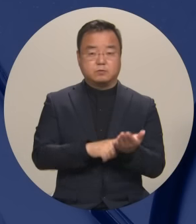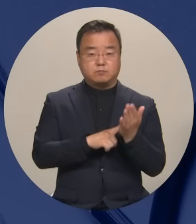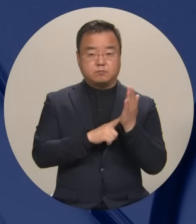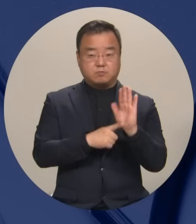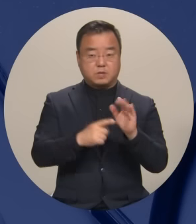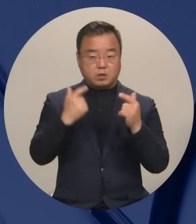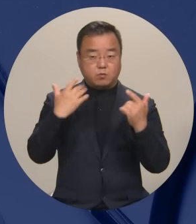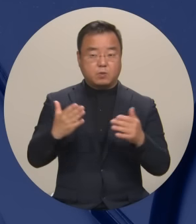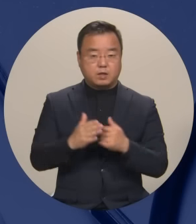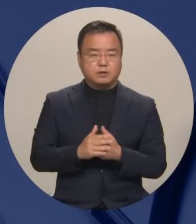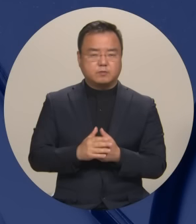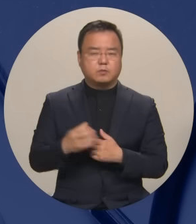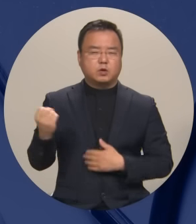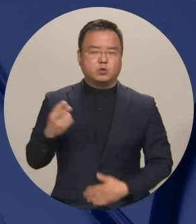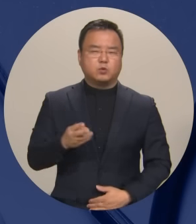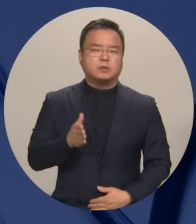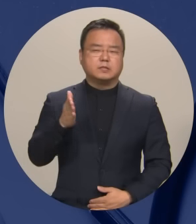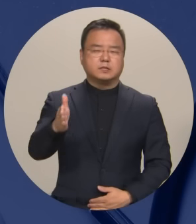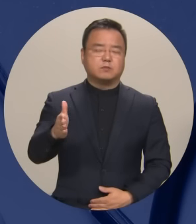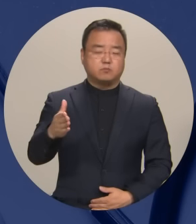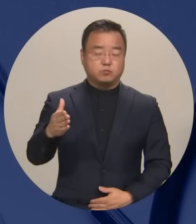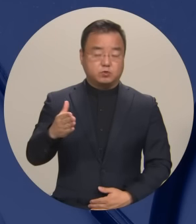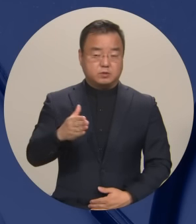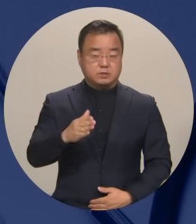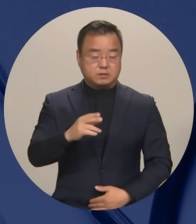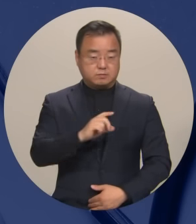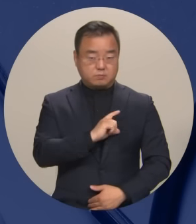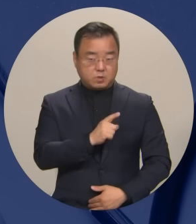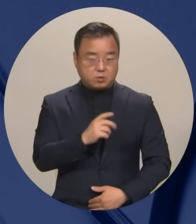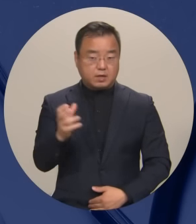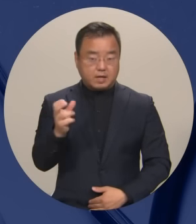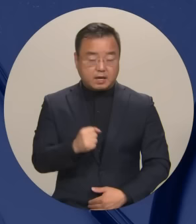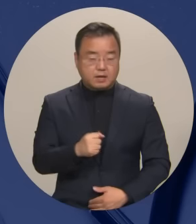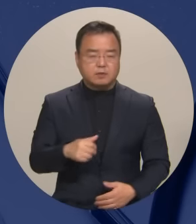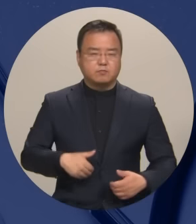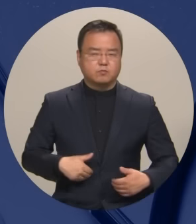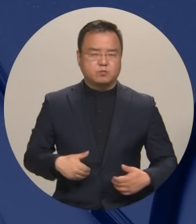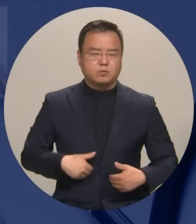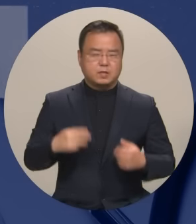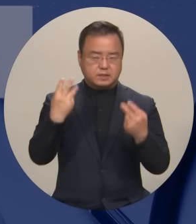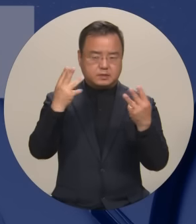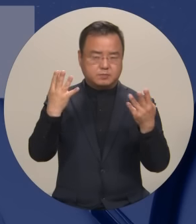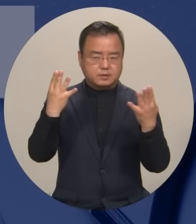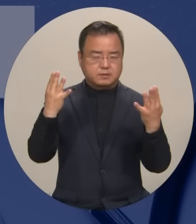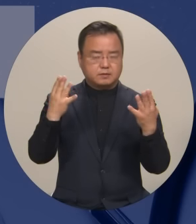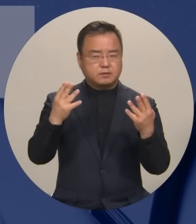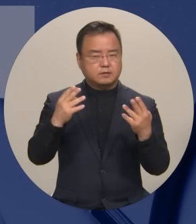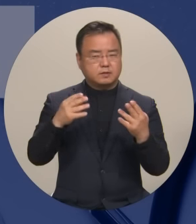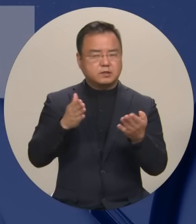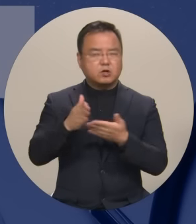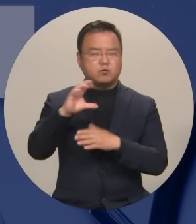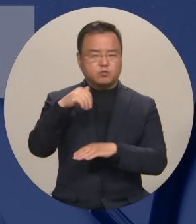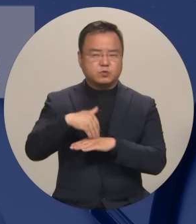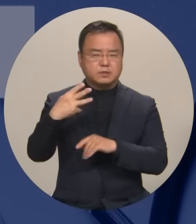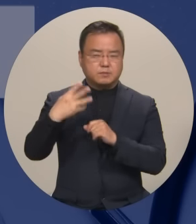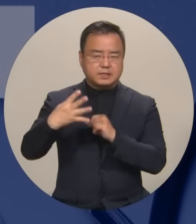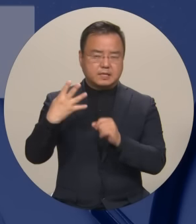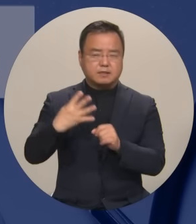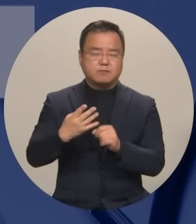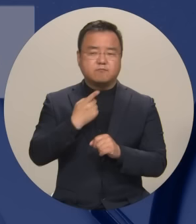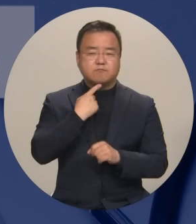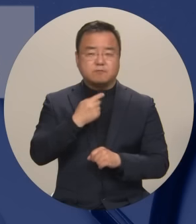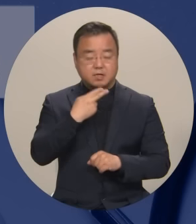여기 전를 따야 할 3 4년차 전공의도 없는 상황에서 병원에 허리 역할을 할 전문의도 배출되지 못할 경우에